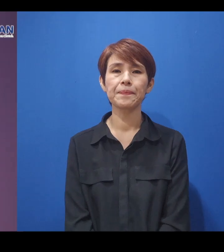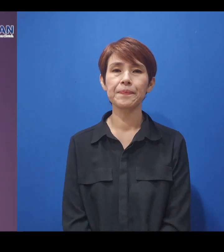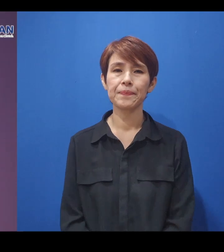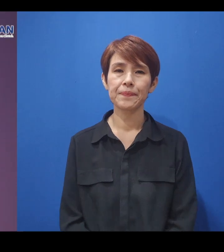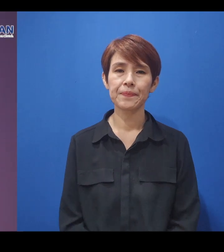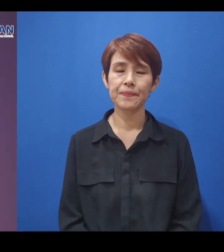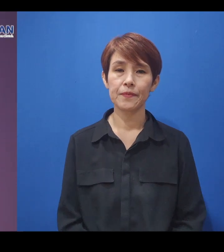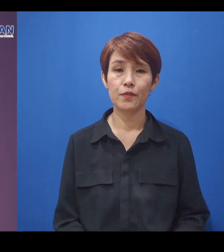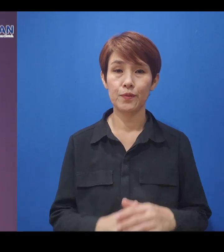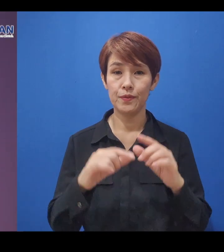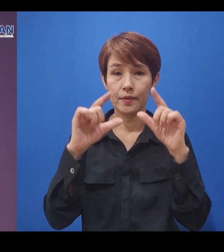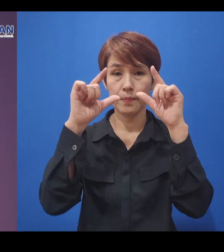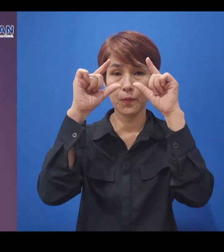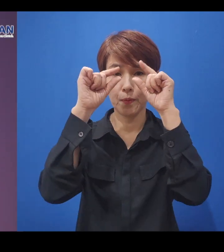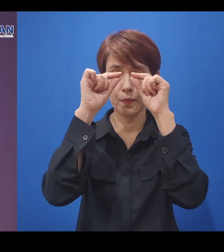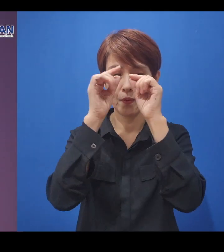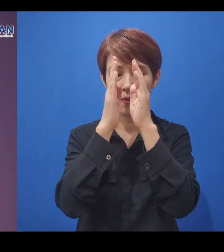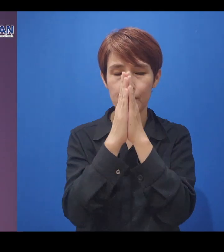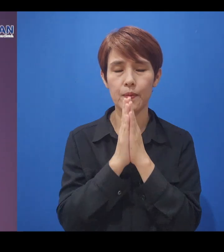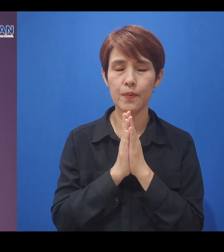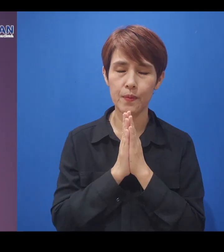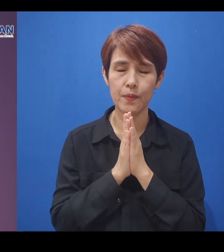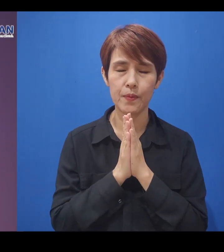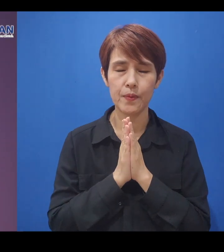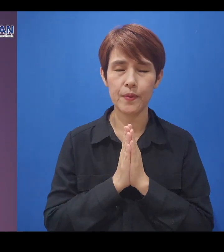잠시 눈을 감을까요?